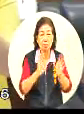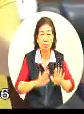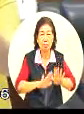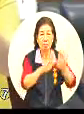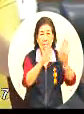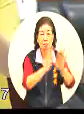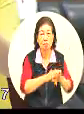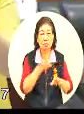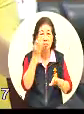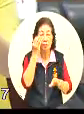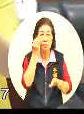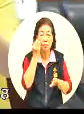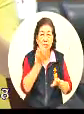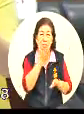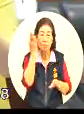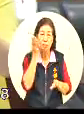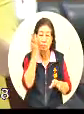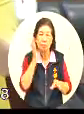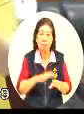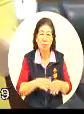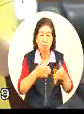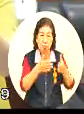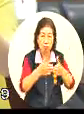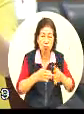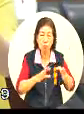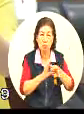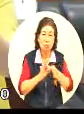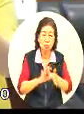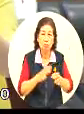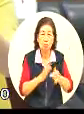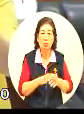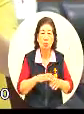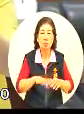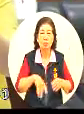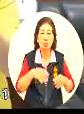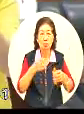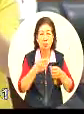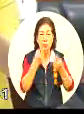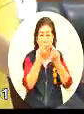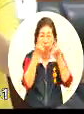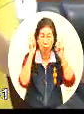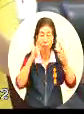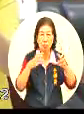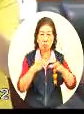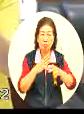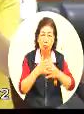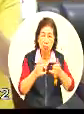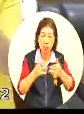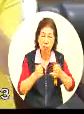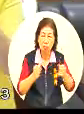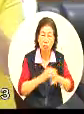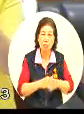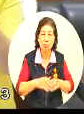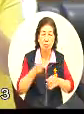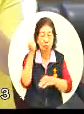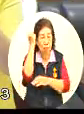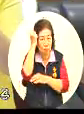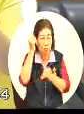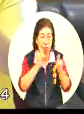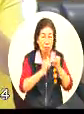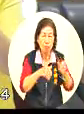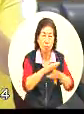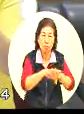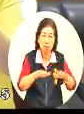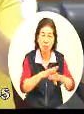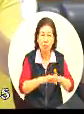同时，也应该关心我们的在地学生还有住户的安宁哦，因为一般咱的高雄观